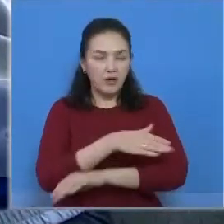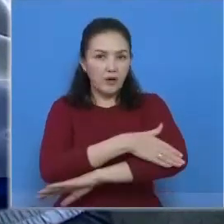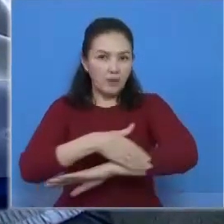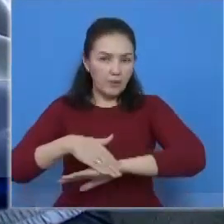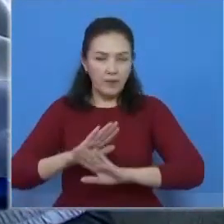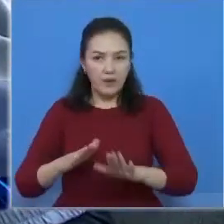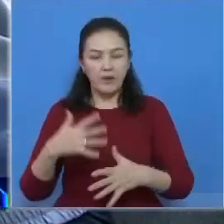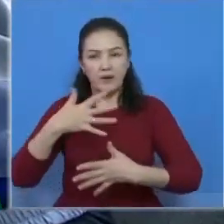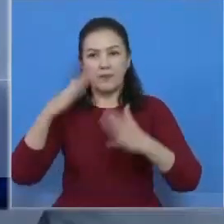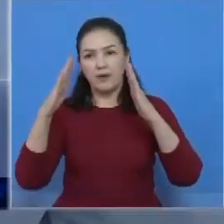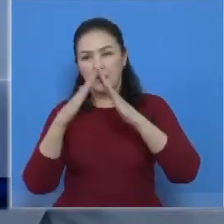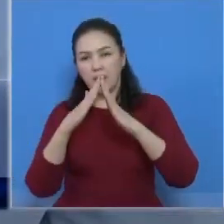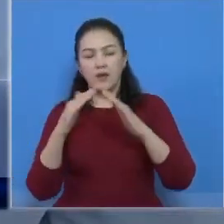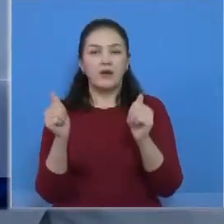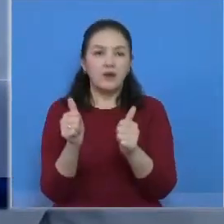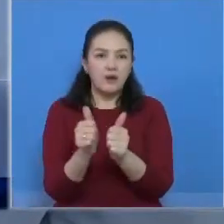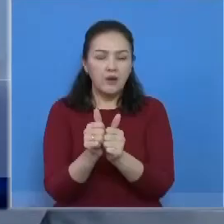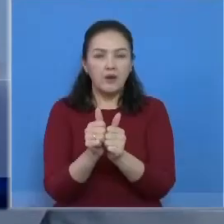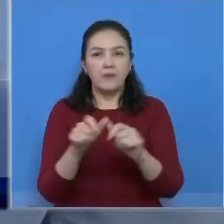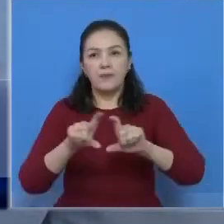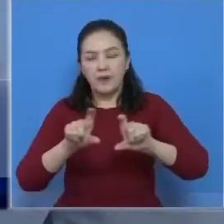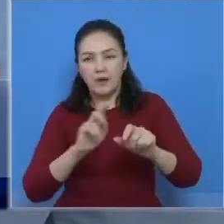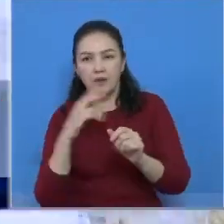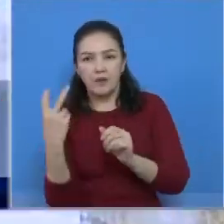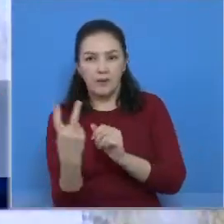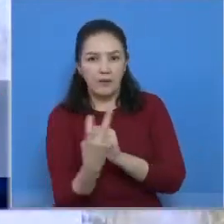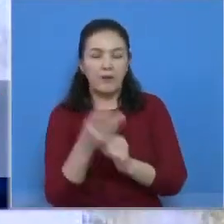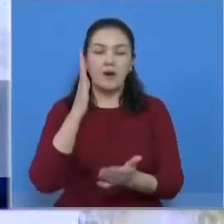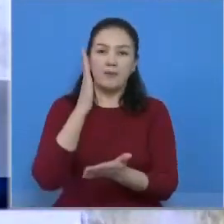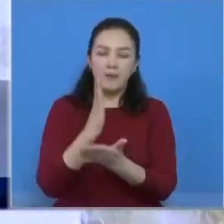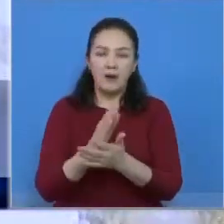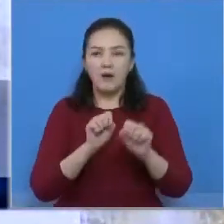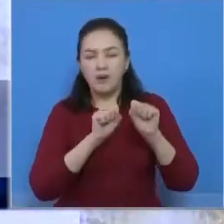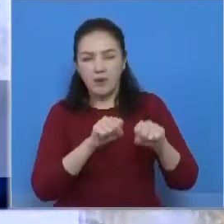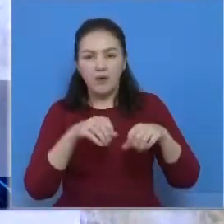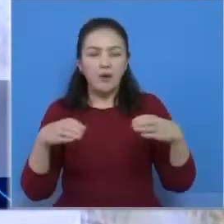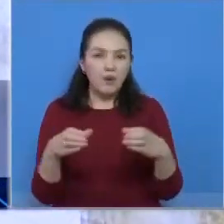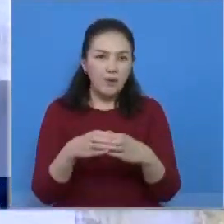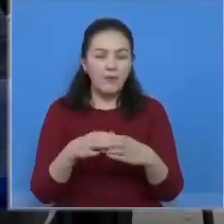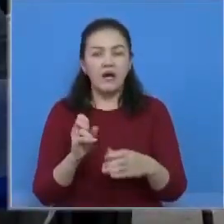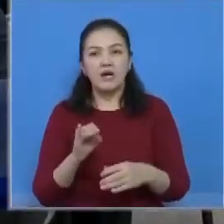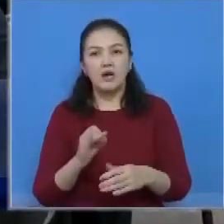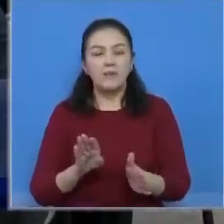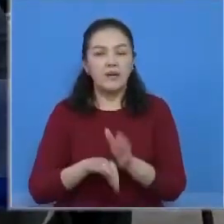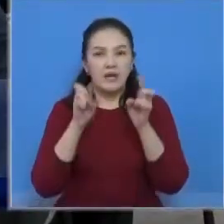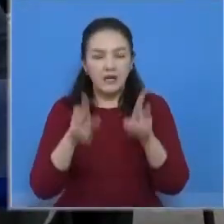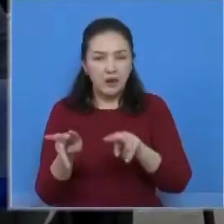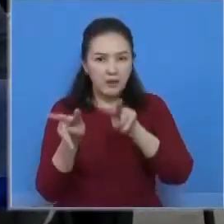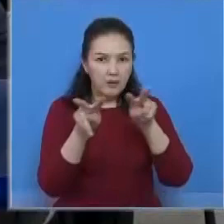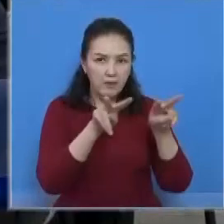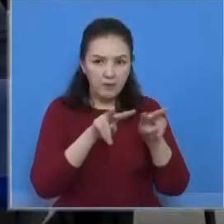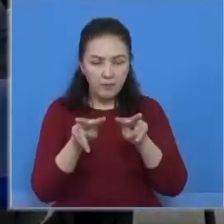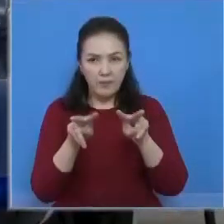ғана емес, көп қабатты үйлердің аулалары мен ғимараттардың айналасына орнатылады. Осылайша құқық қорғау органдарына шаһар қауіпсіздігін бақылап, түгел